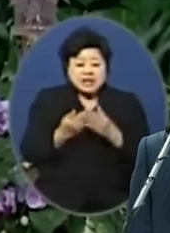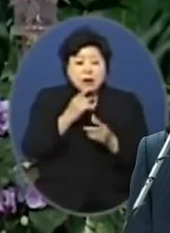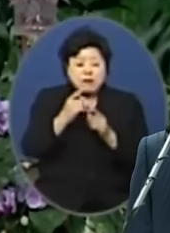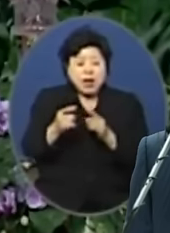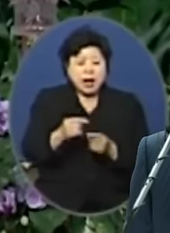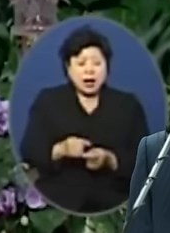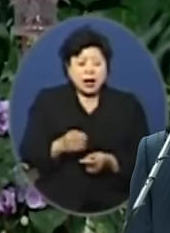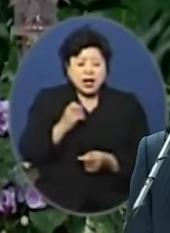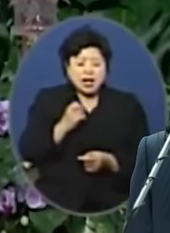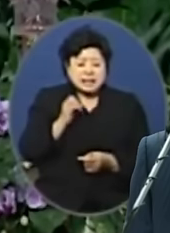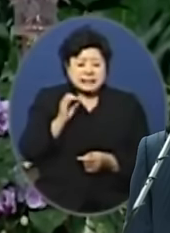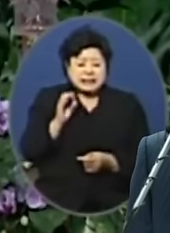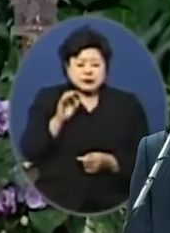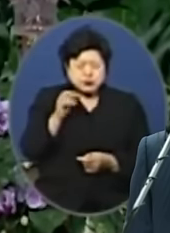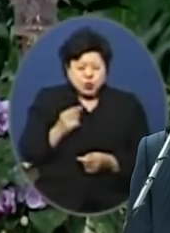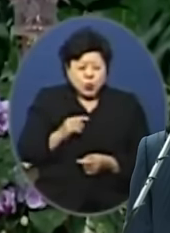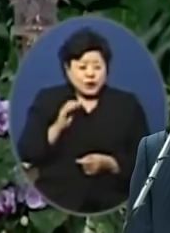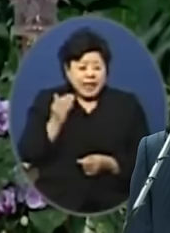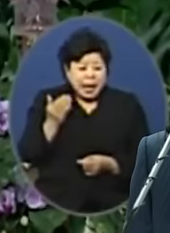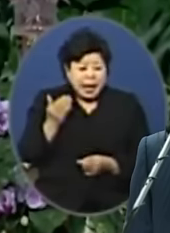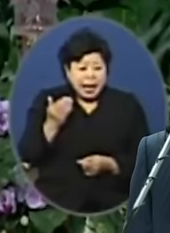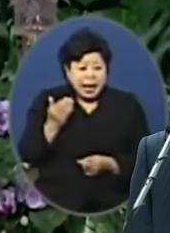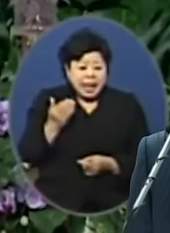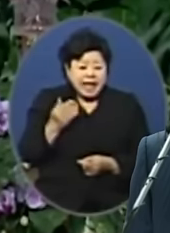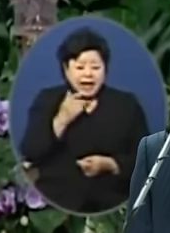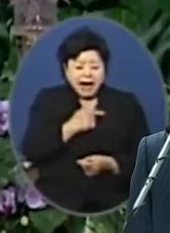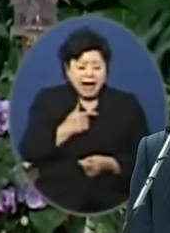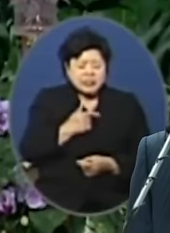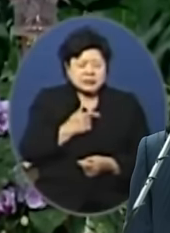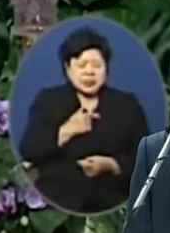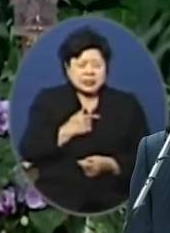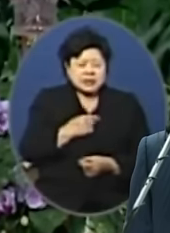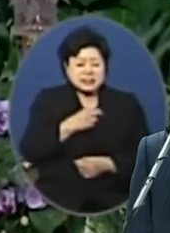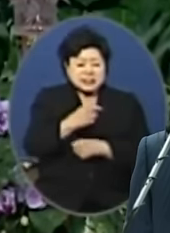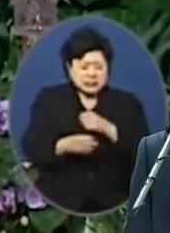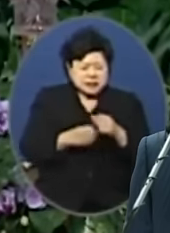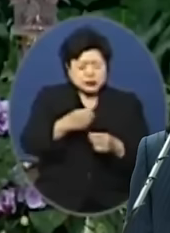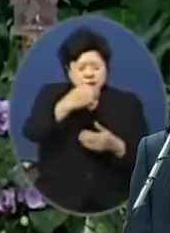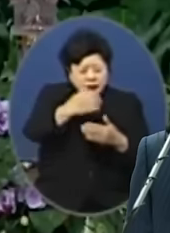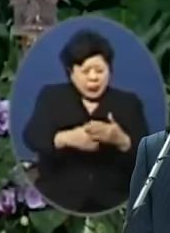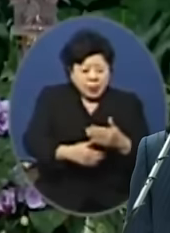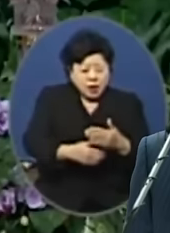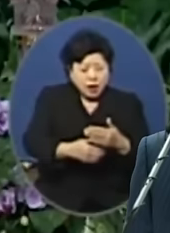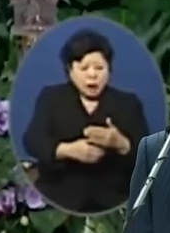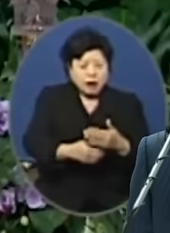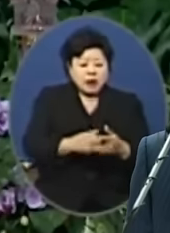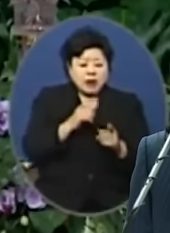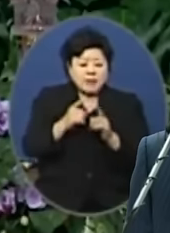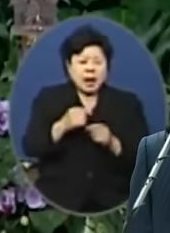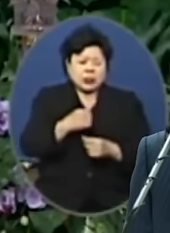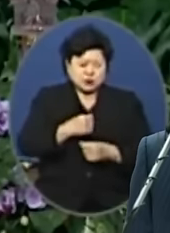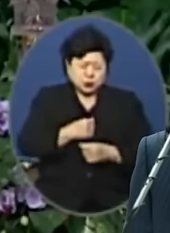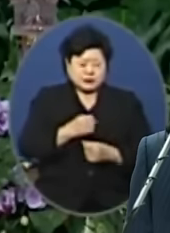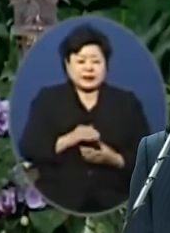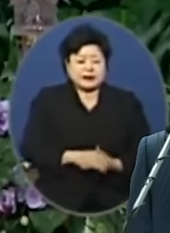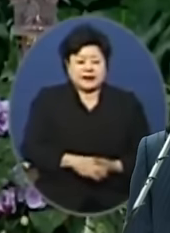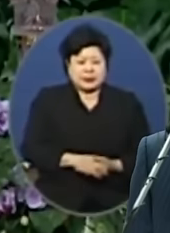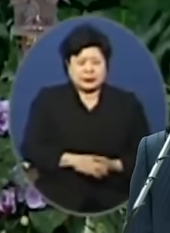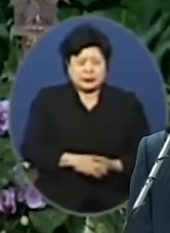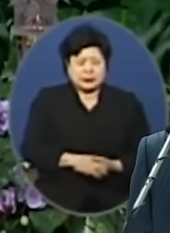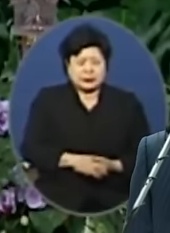불과 30초밖에 되지 않지만 상대방의 가슴 속에는 30년 동안 남는 말이